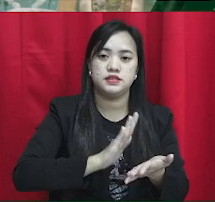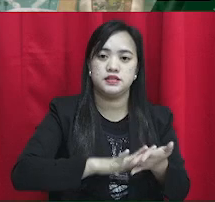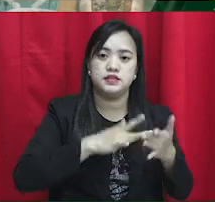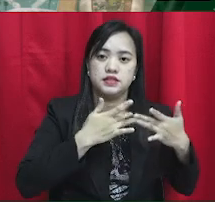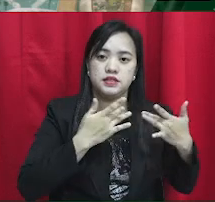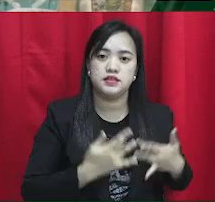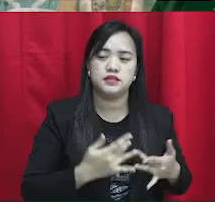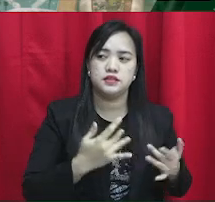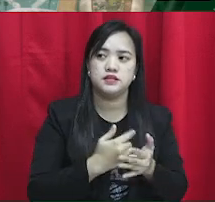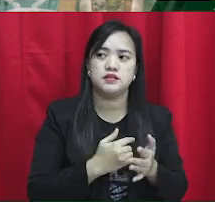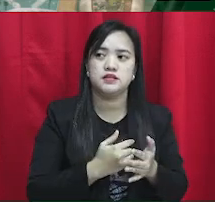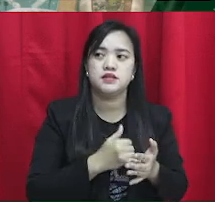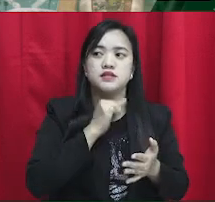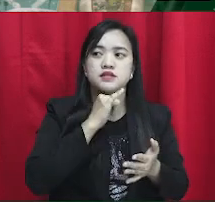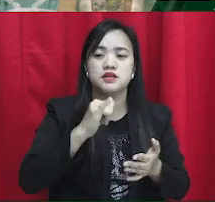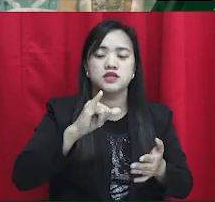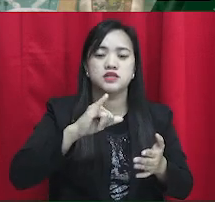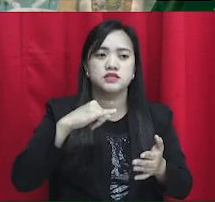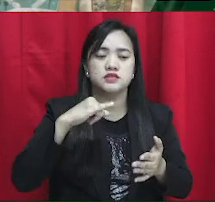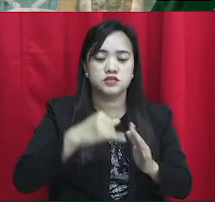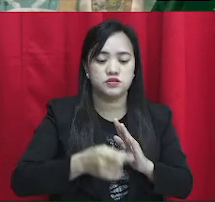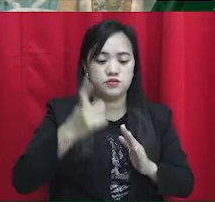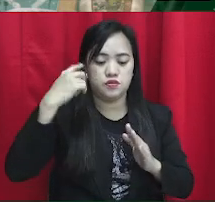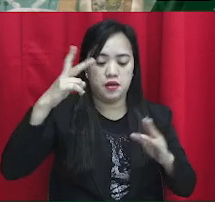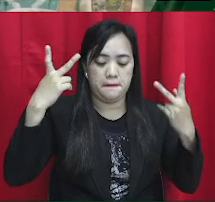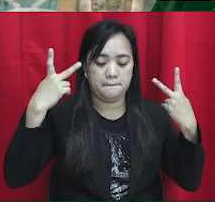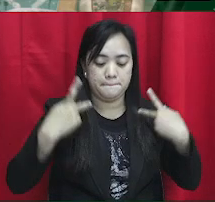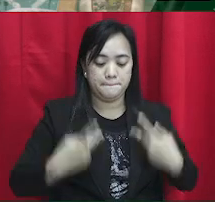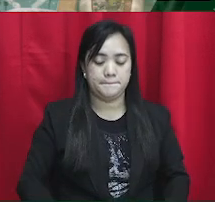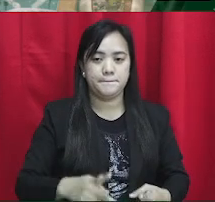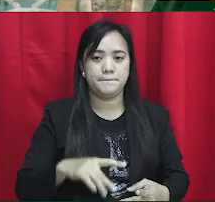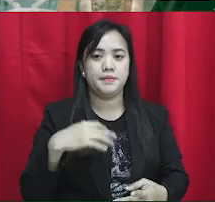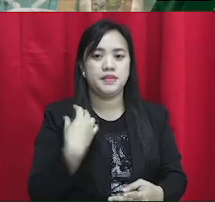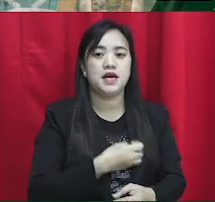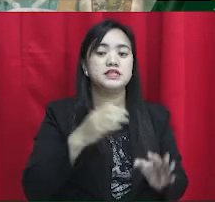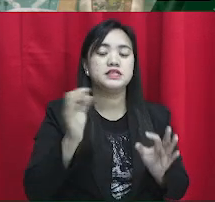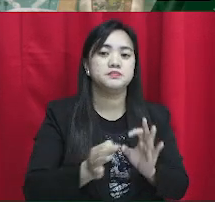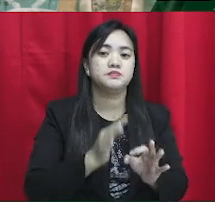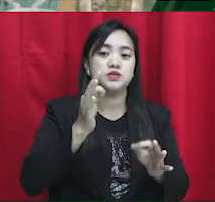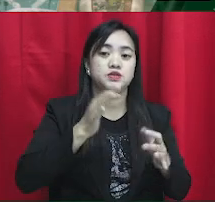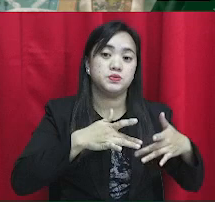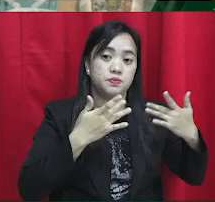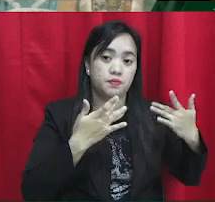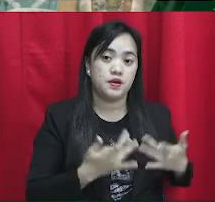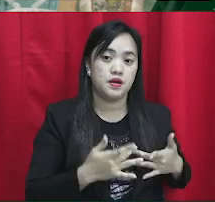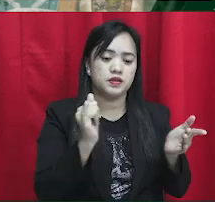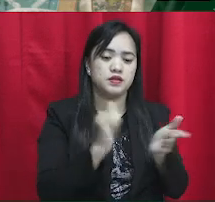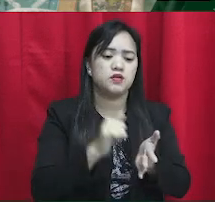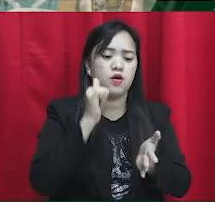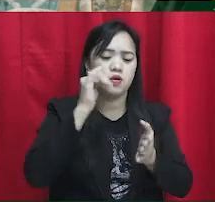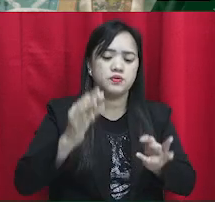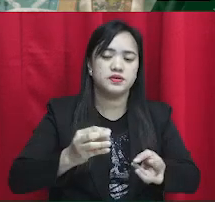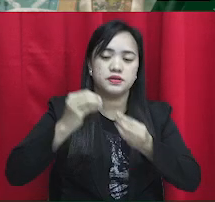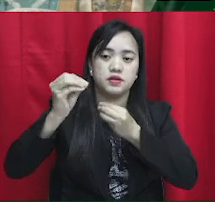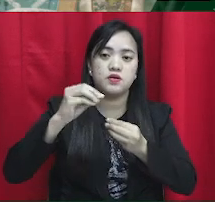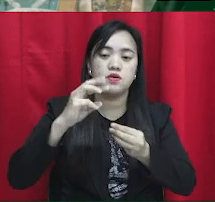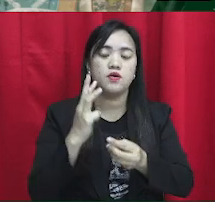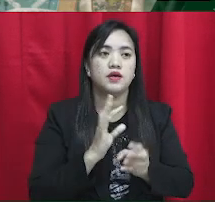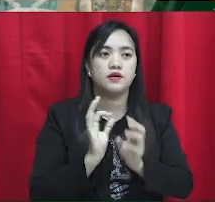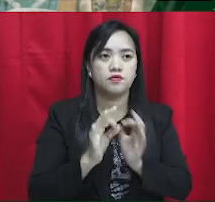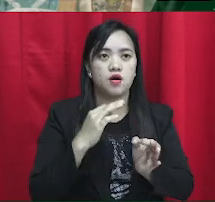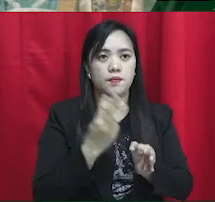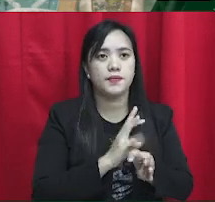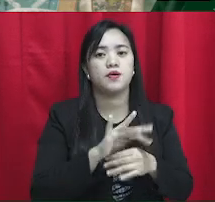Pasko, hindi lang yung physical heart, but more importantly, our spiritual heart. Yeah, amen. It will be clean